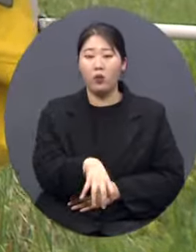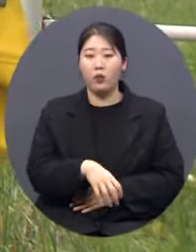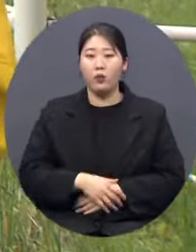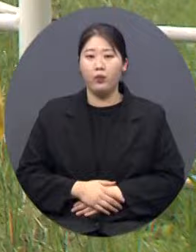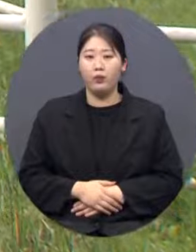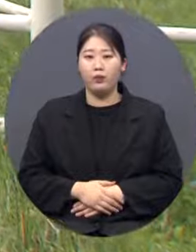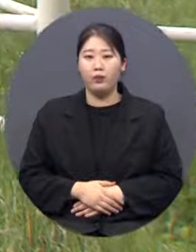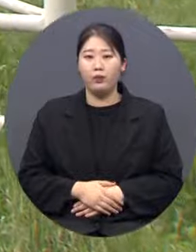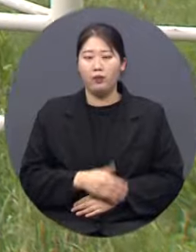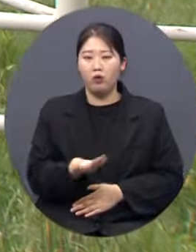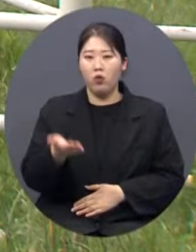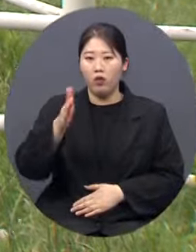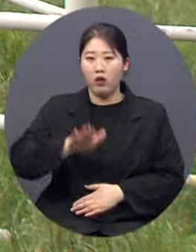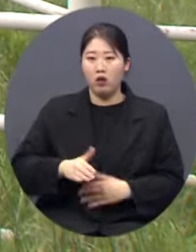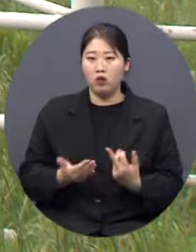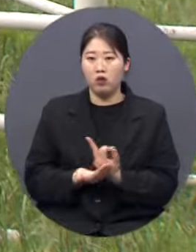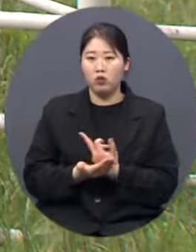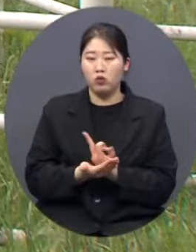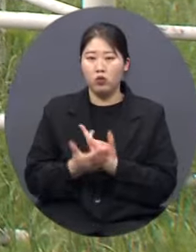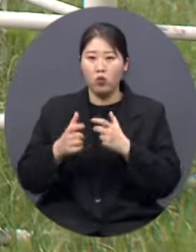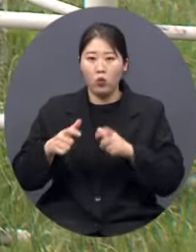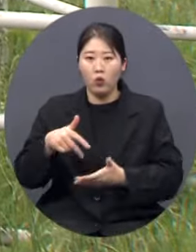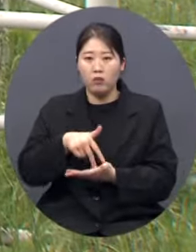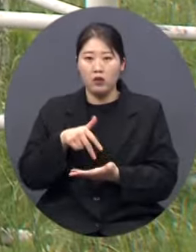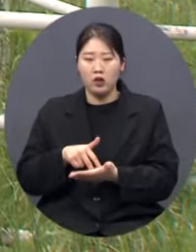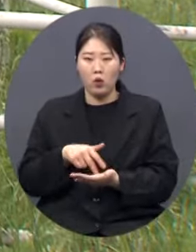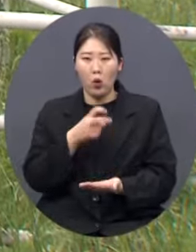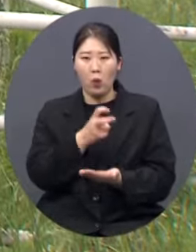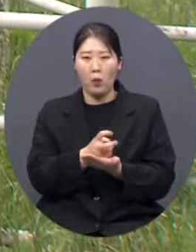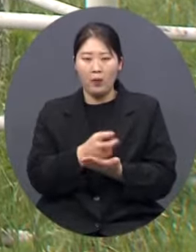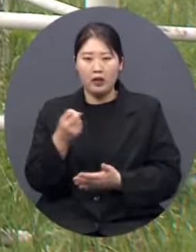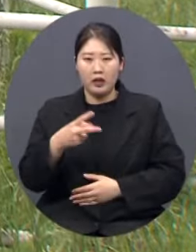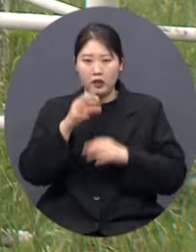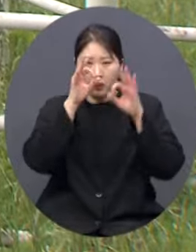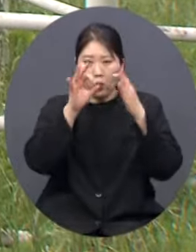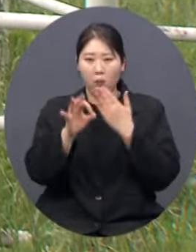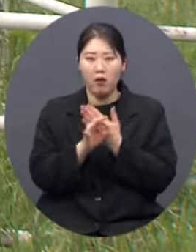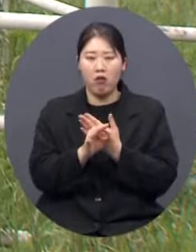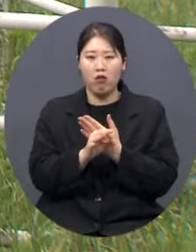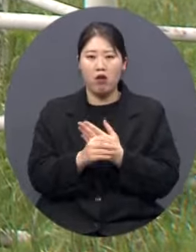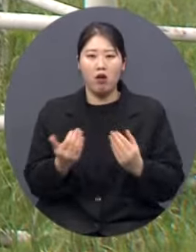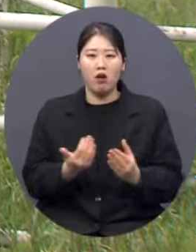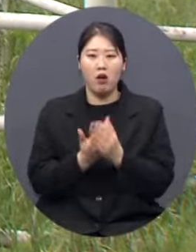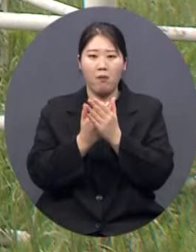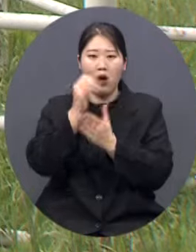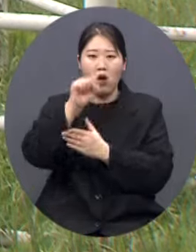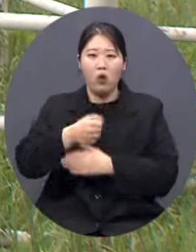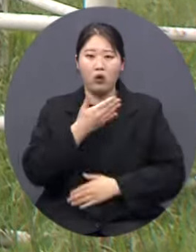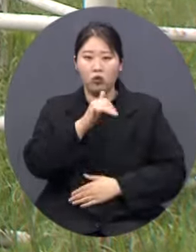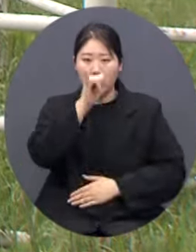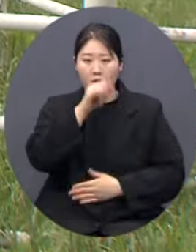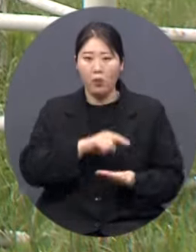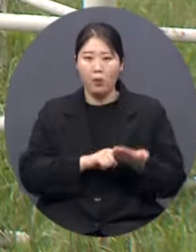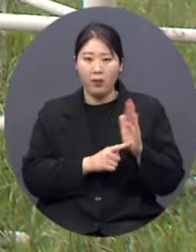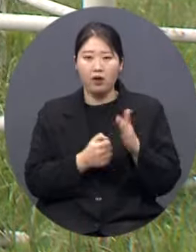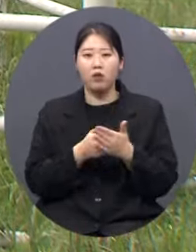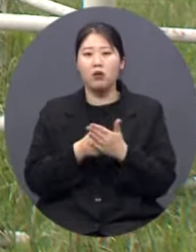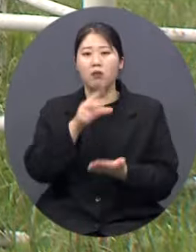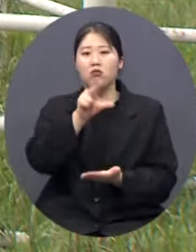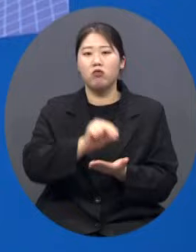이야기인데요 그런데 제주도가 법을 다시 한번 따져보면 개발을 허용할 수도 있다는 입장을 밝히면서 논란이